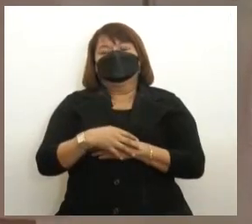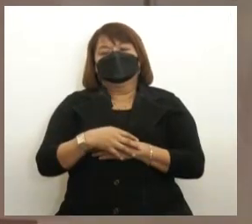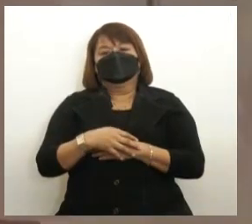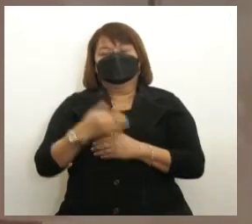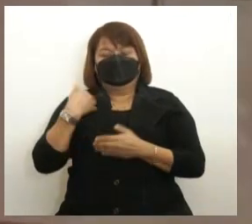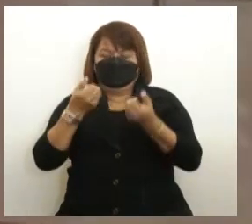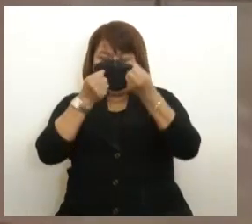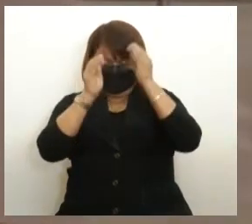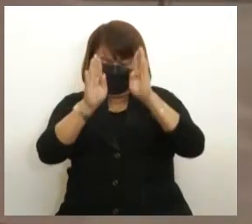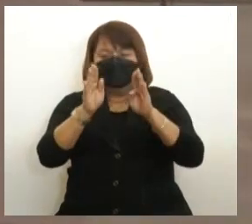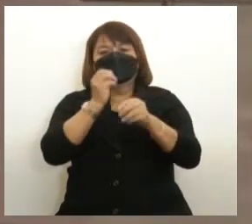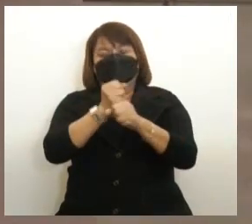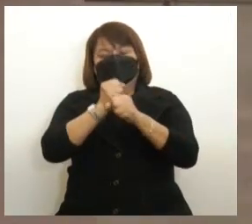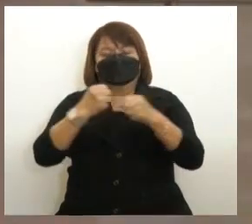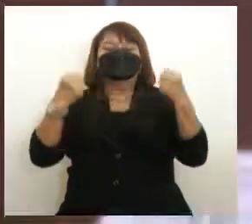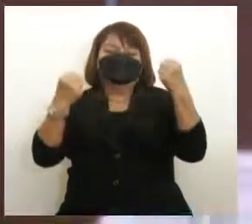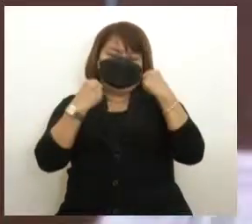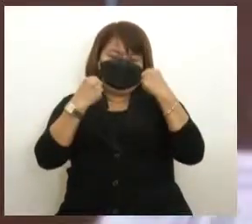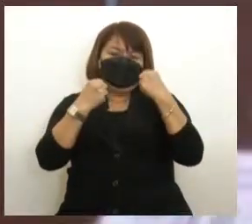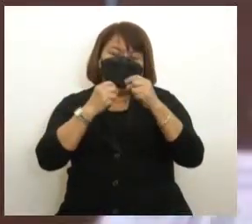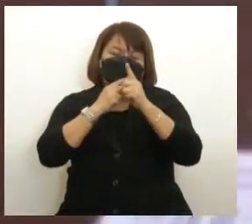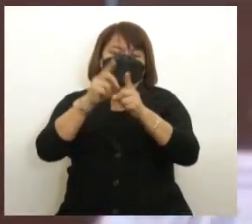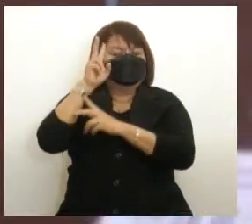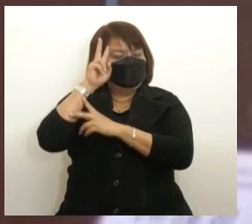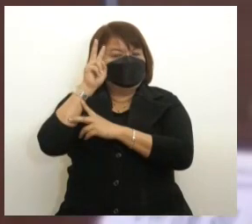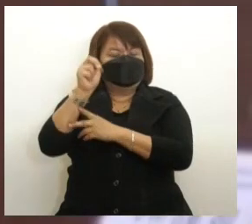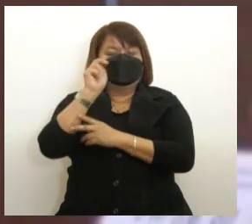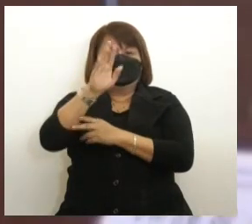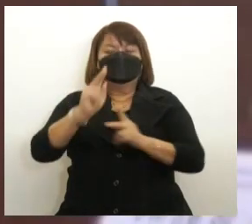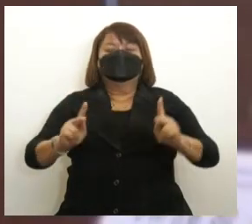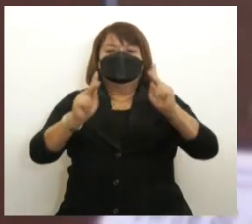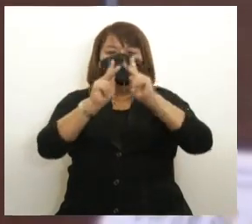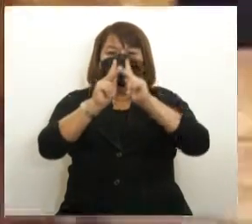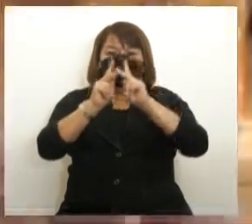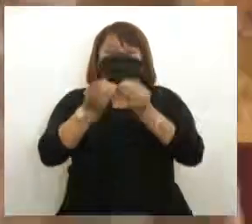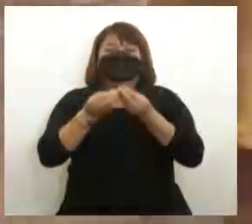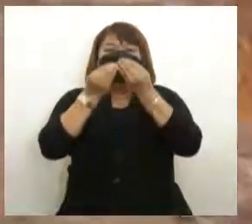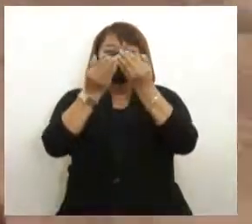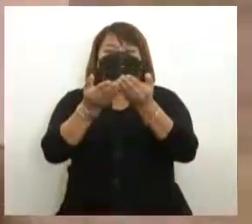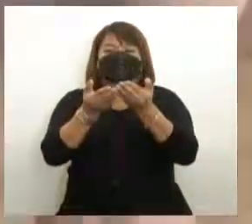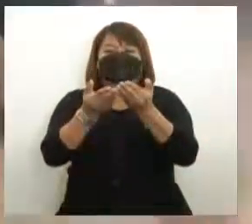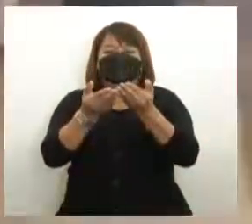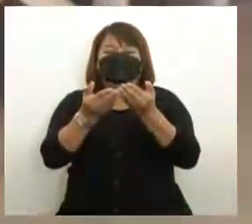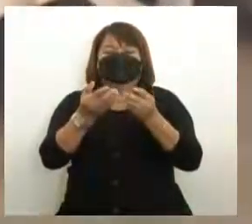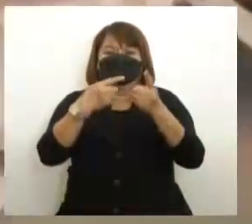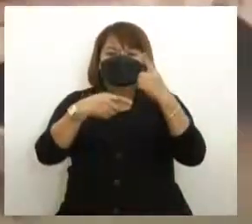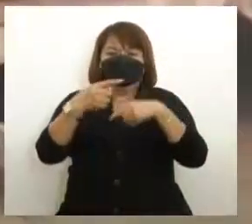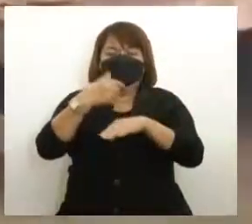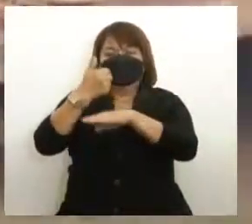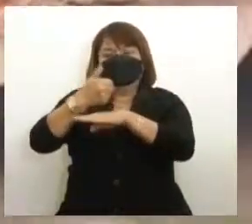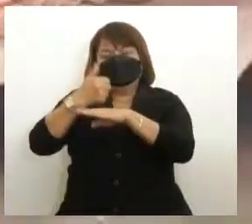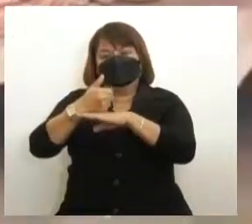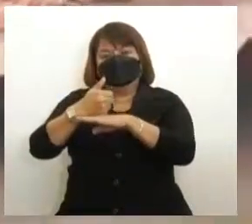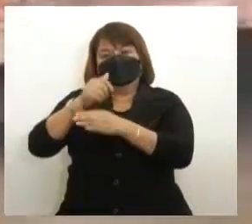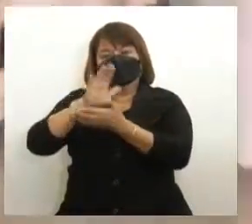แบบในการดำเนินการอย่างเข้มข้นตามที่นโยบายของกระทรวงสาธารณสุขมอบหมายผมมอบหมายให้ท่านผู้อำนวยการสถานศึกษาน